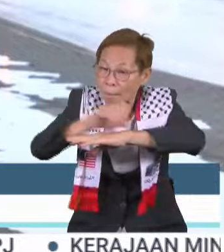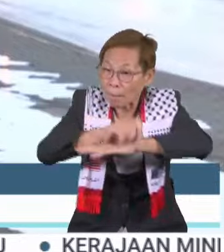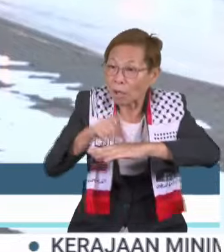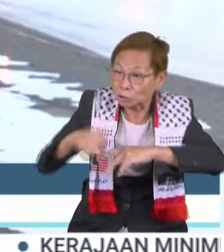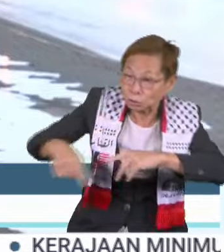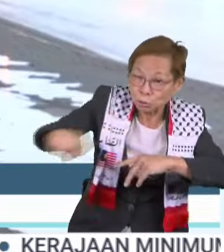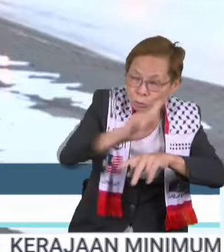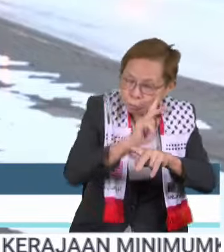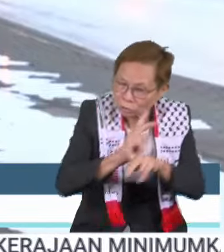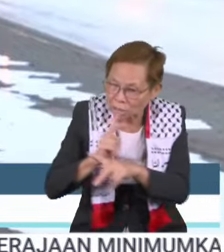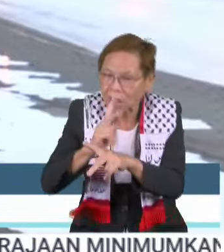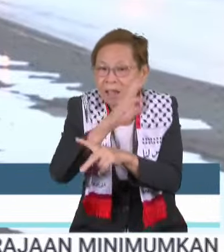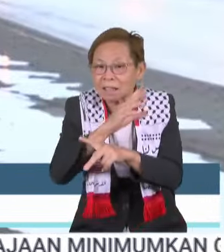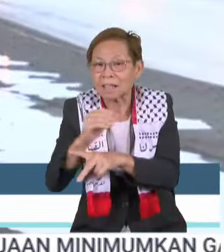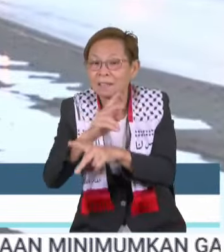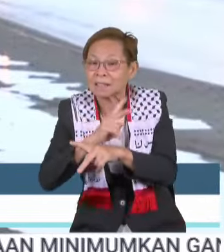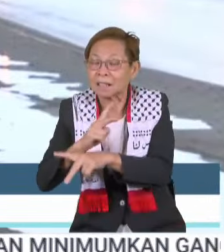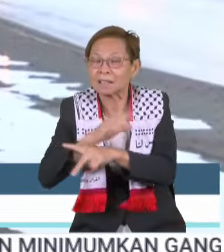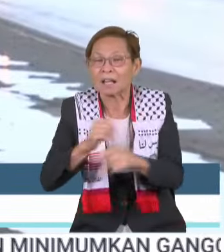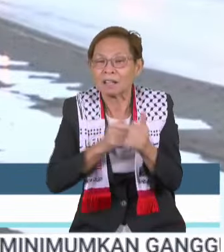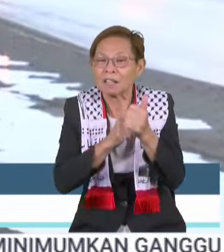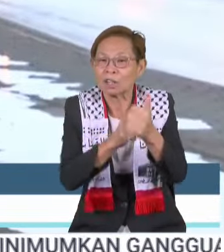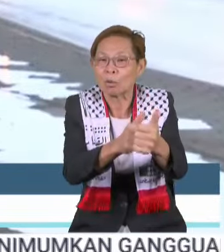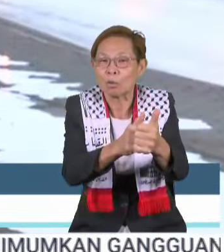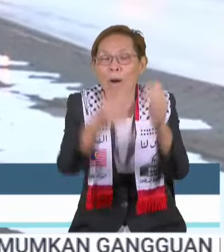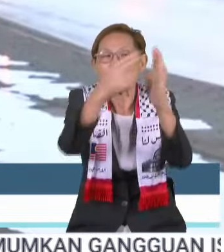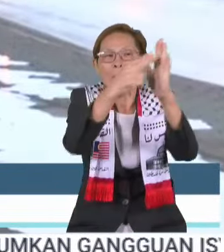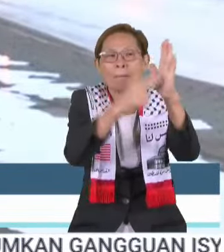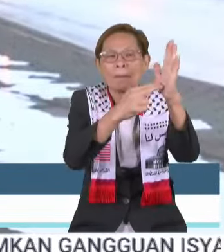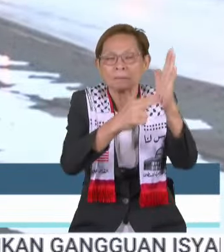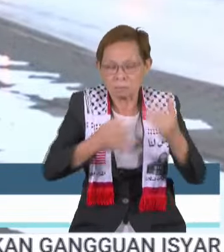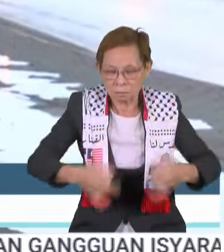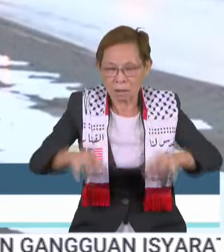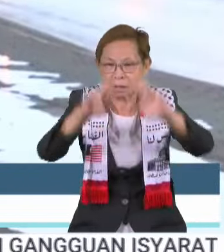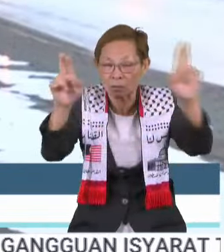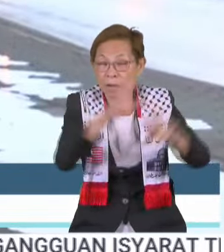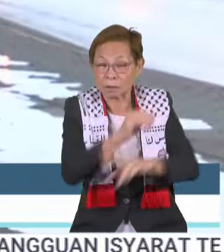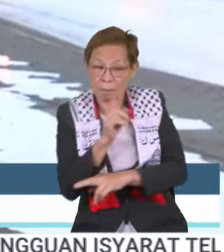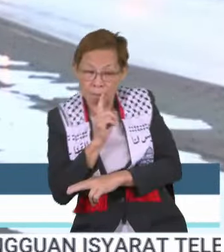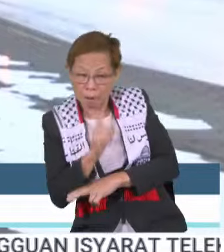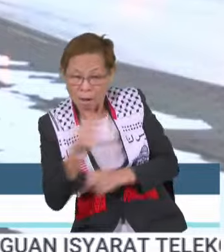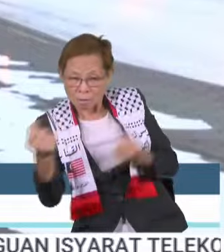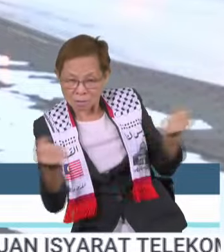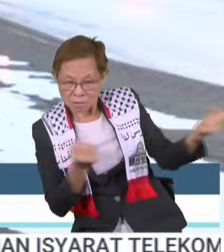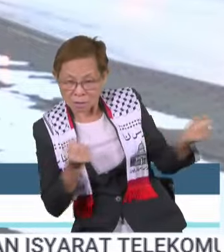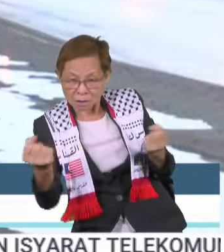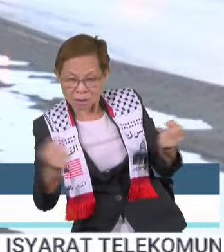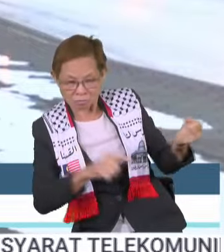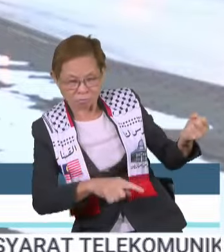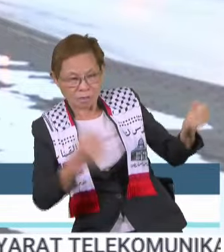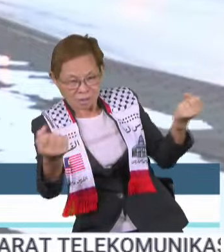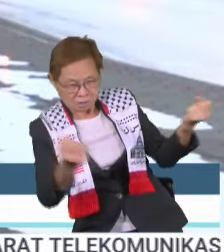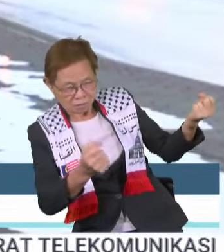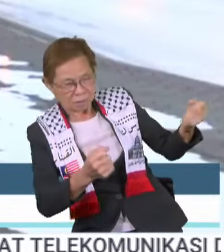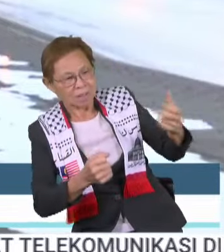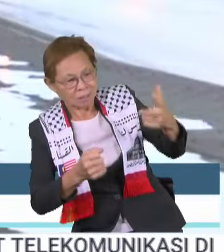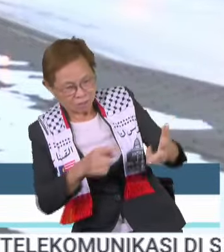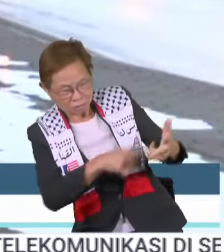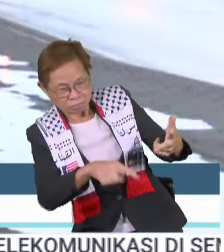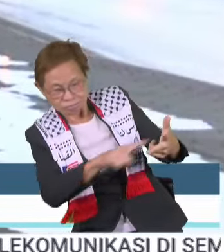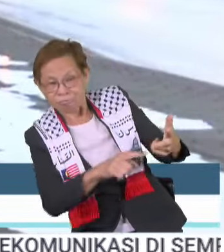lebih berhati-hati dan mematuhi peraturan jalan raya dan memastikan kenderaan dalam keadaan baik sebelum balik